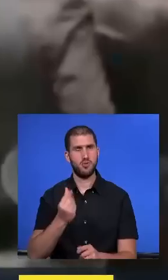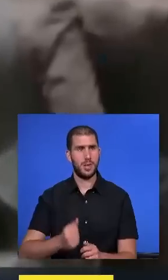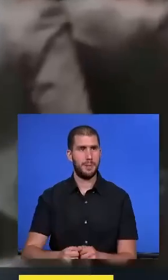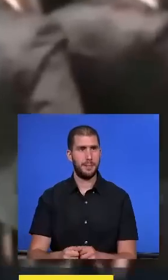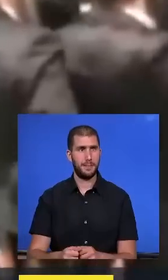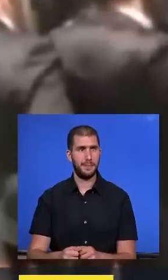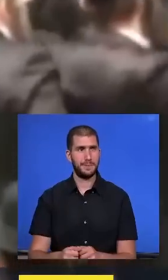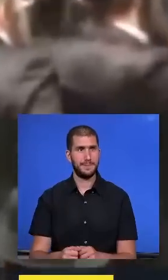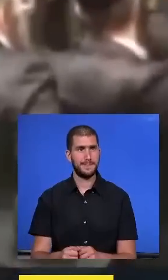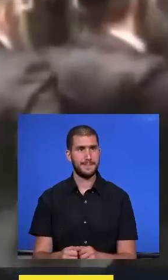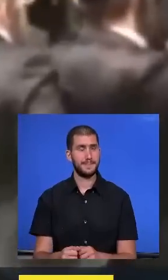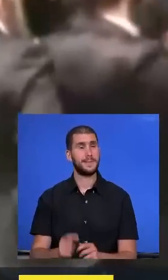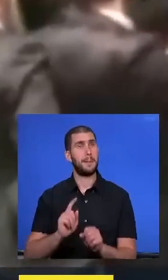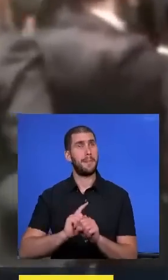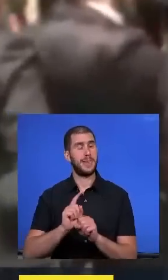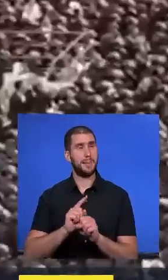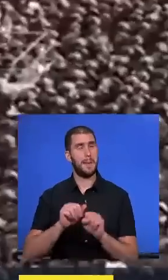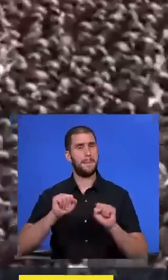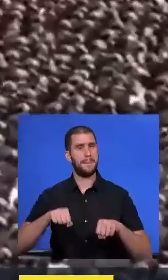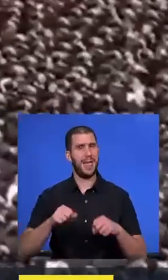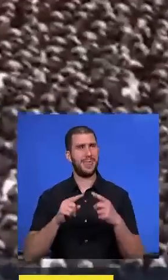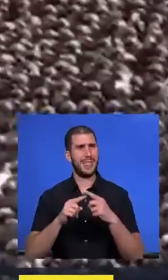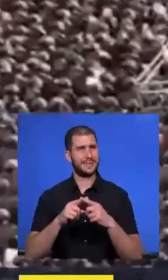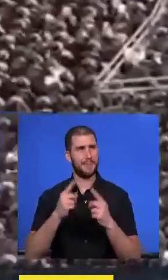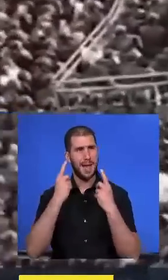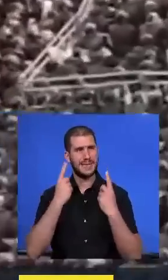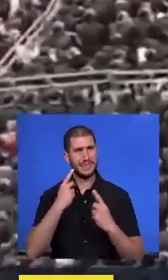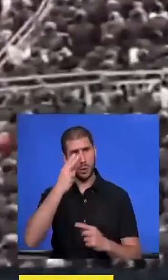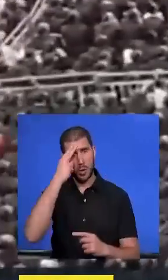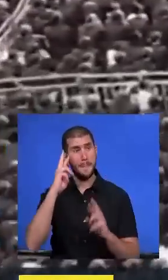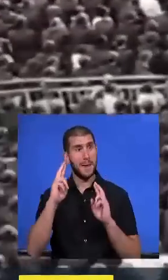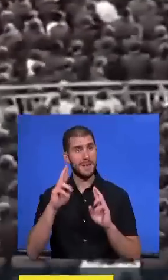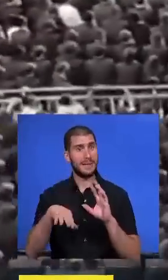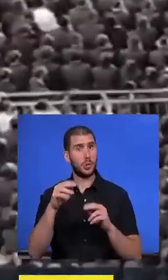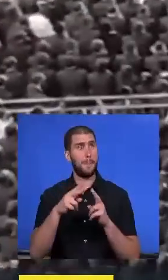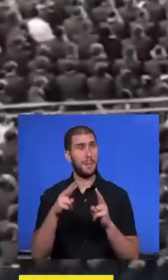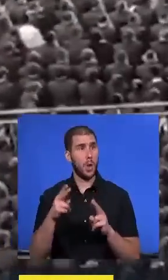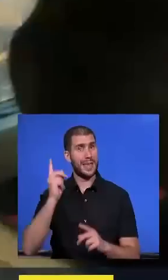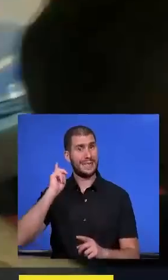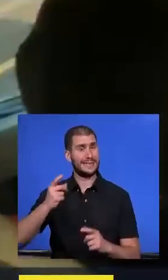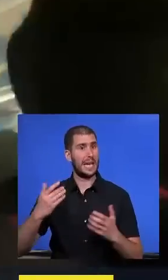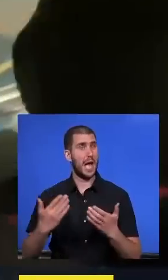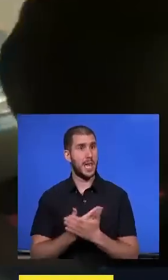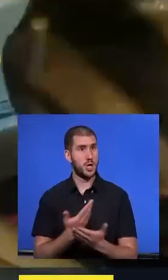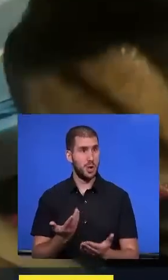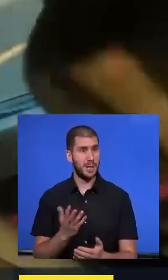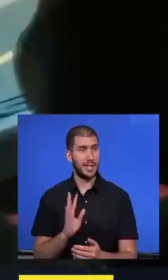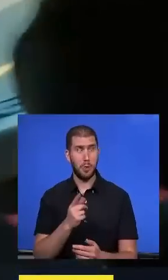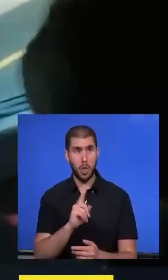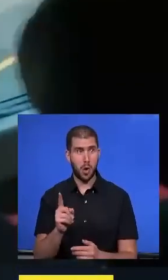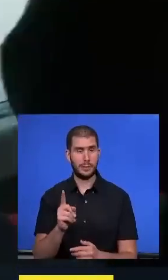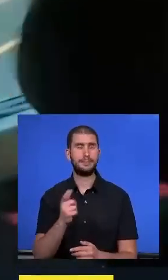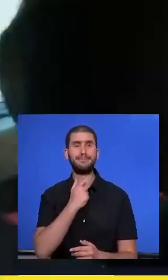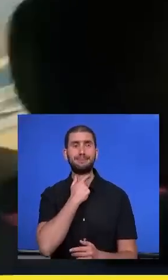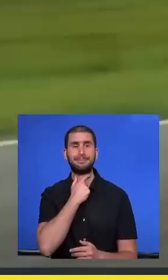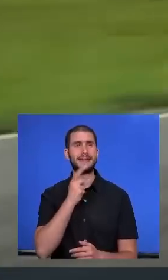שקלים. בינתיים, בעלי הטסלה בחסידות גור מקווים שימצא פתרון לגזרה החדשה, ולא, הם